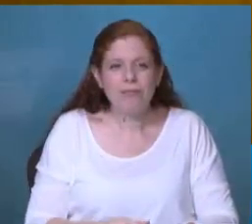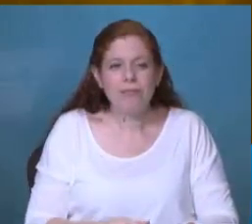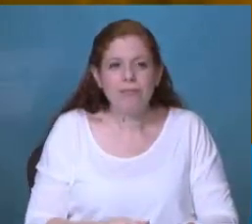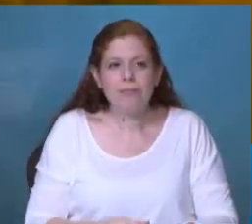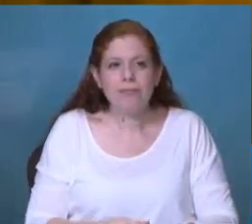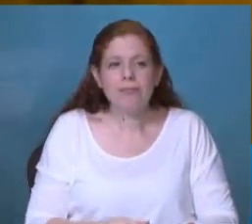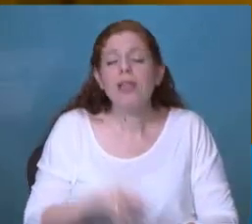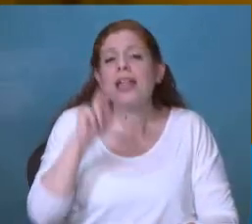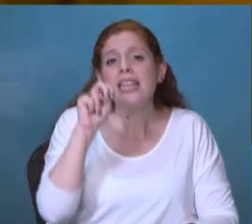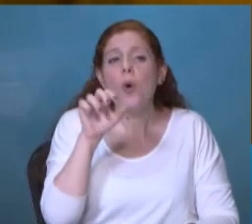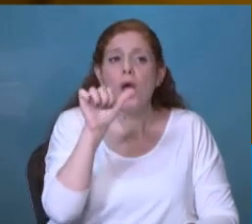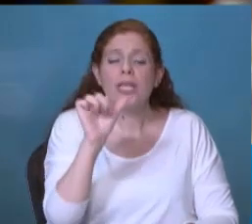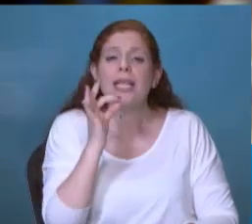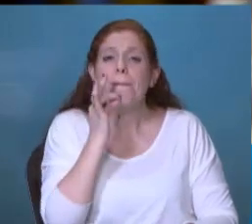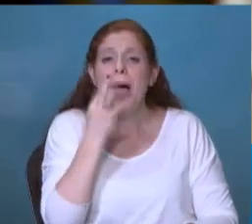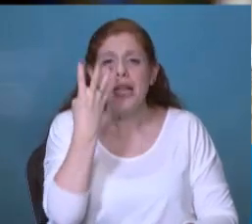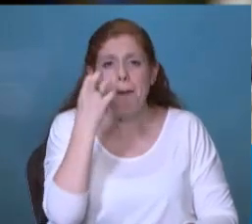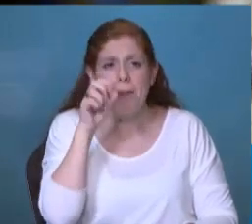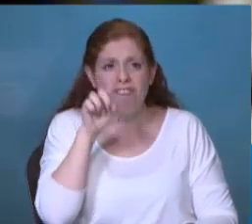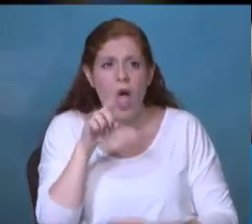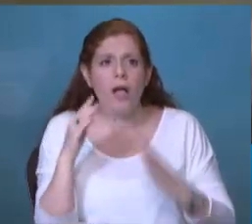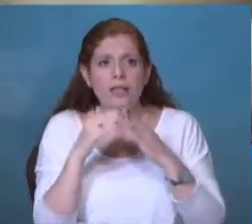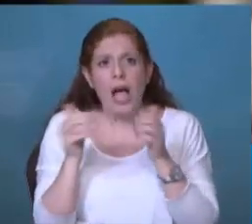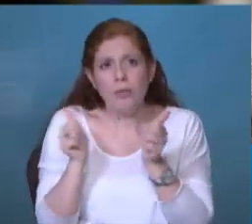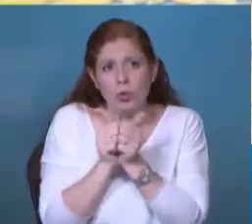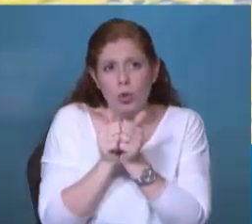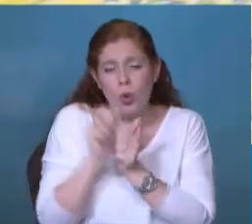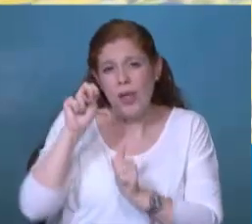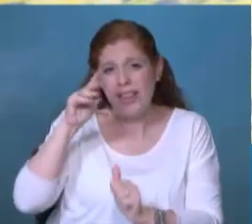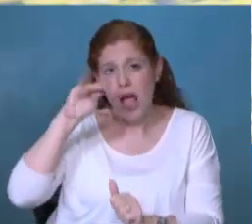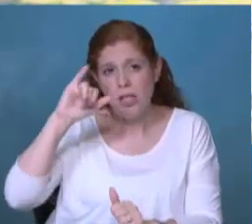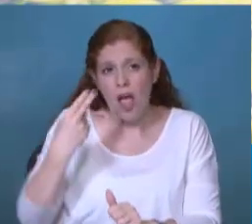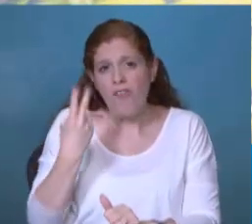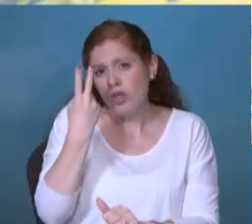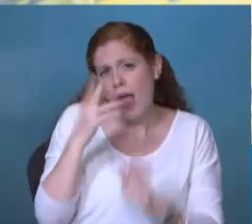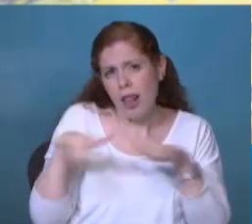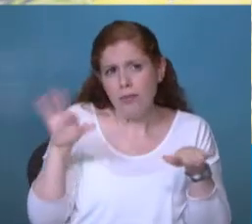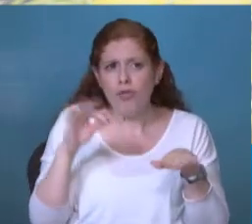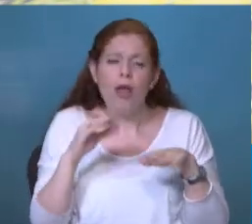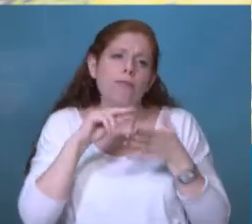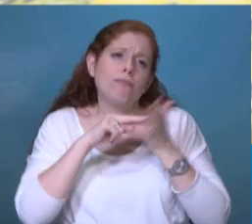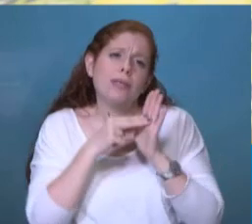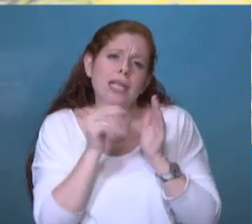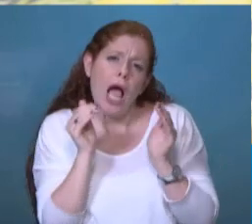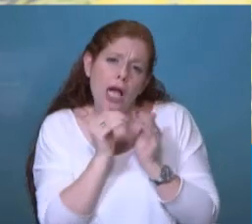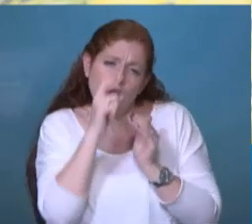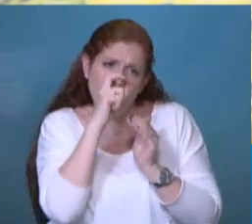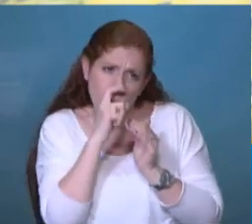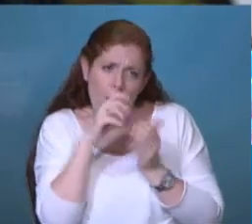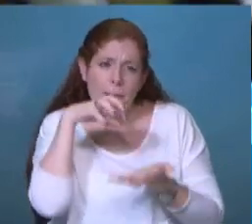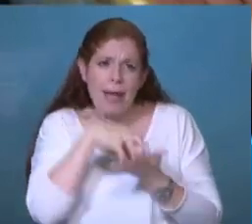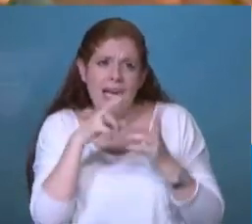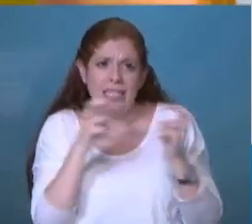צ'או. ניקולאו סרדי בן 41 גר עם זוגתו נדיה ושני ילדיהם בדירה צנועה במרכז העיר העתיקה. את הדירה